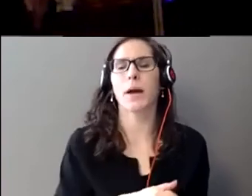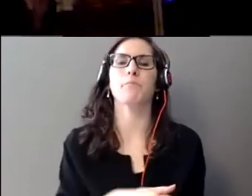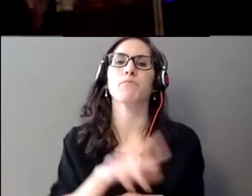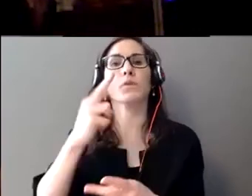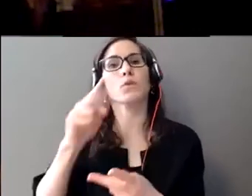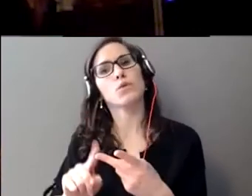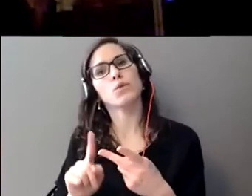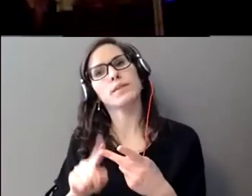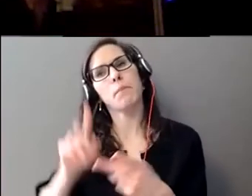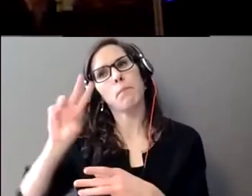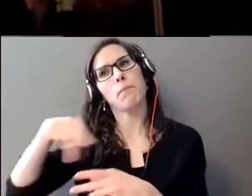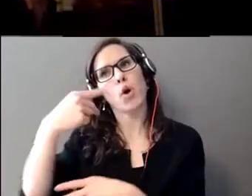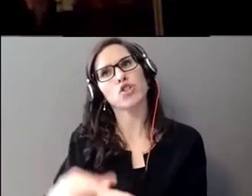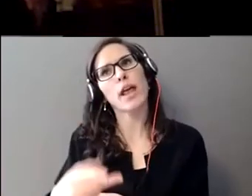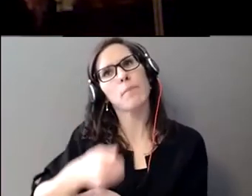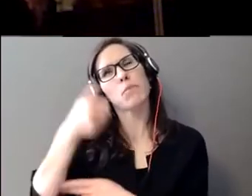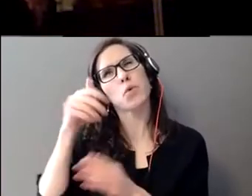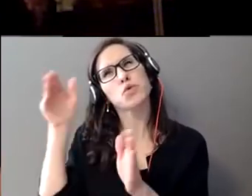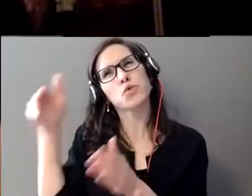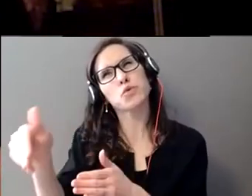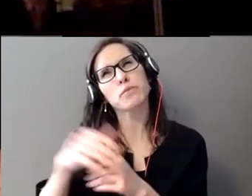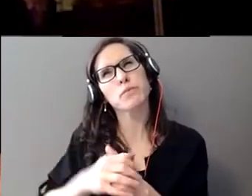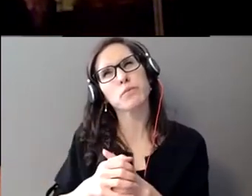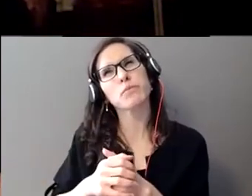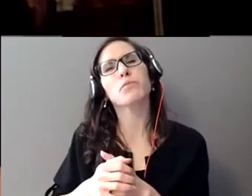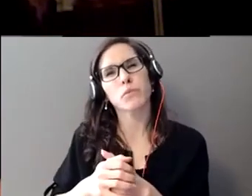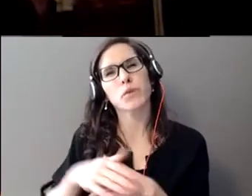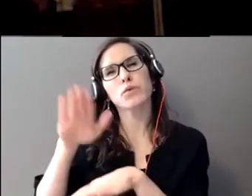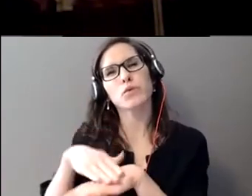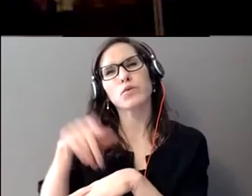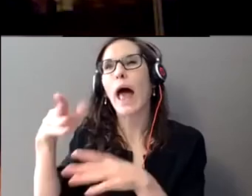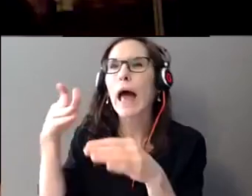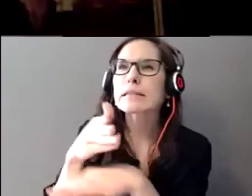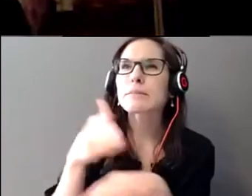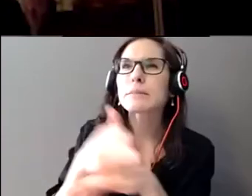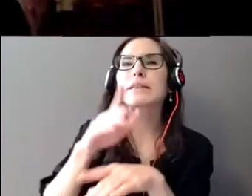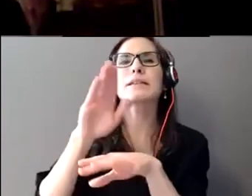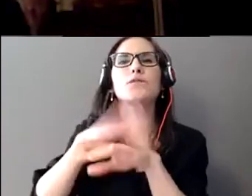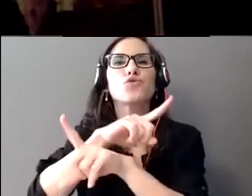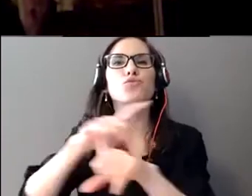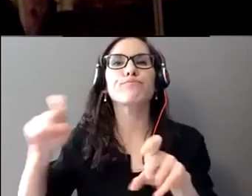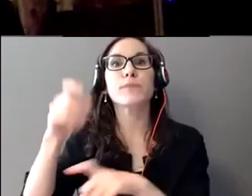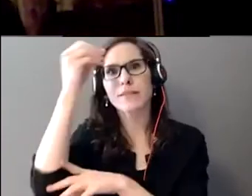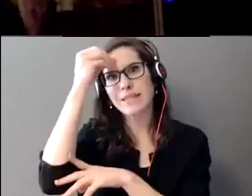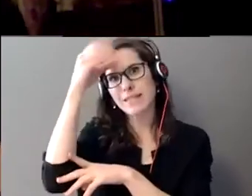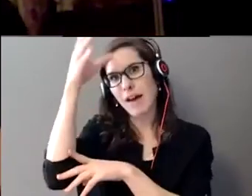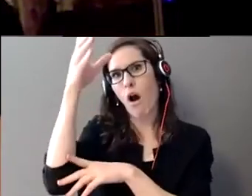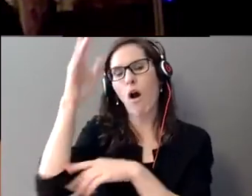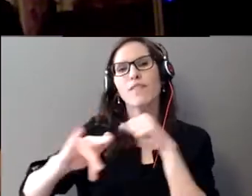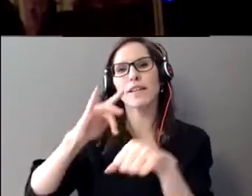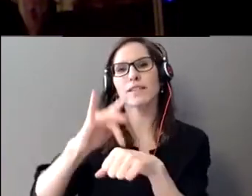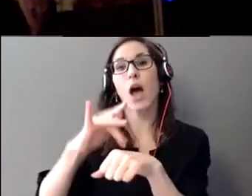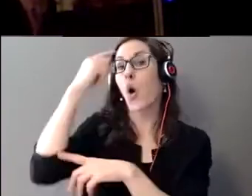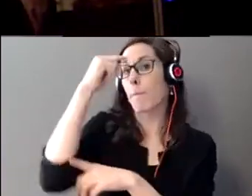projet qui s'intéresse davantage à la question de l'accessibilité des savoirs universitaires pour les étudiants sourds, donc,